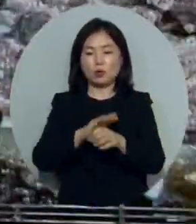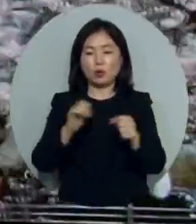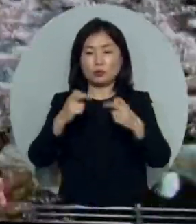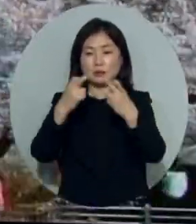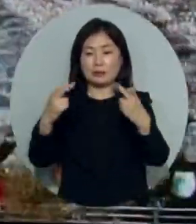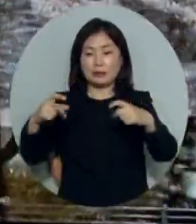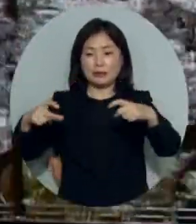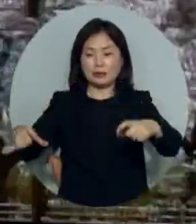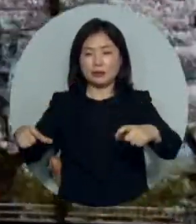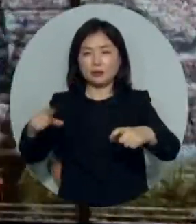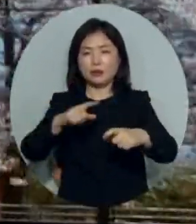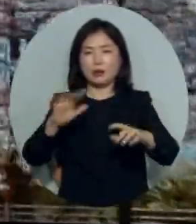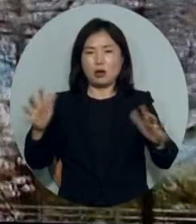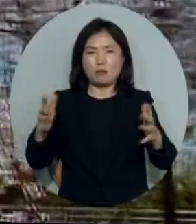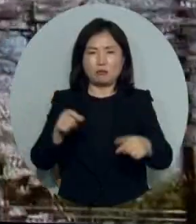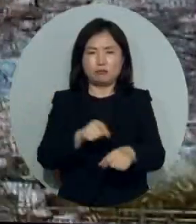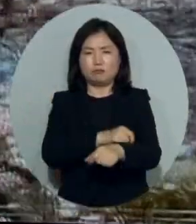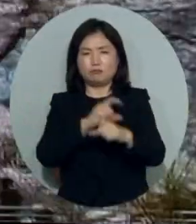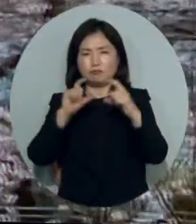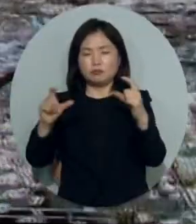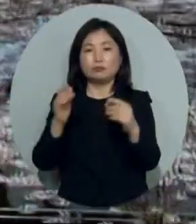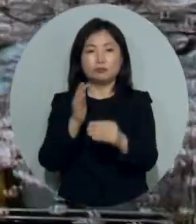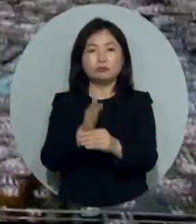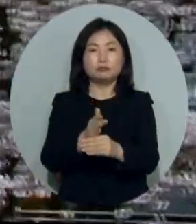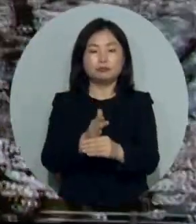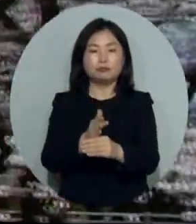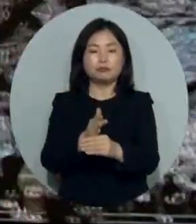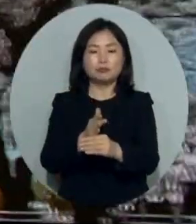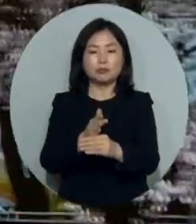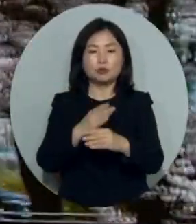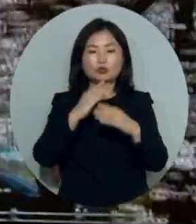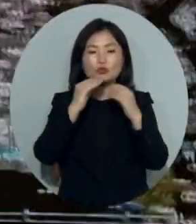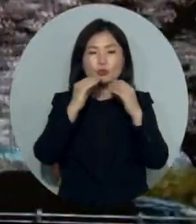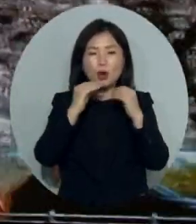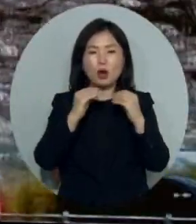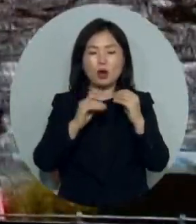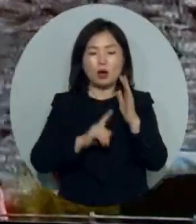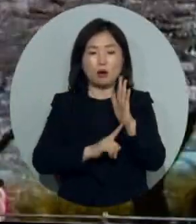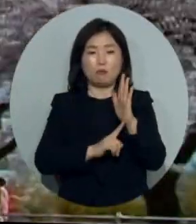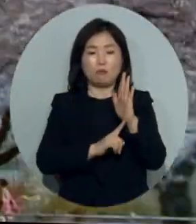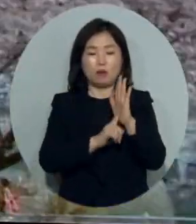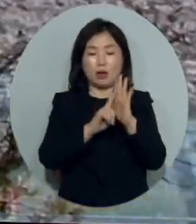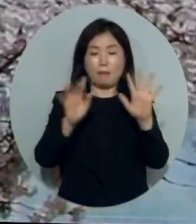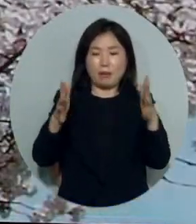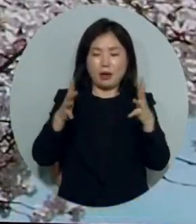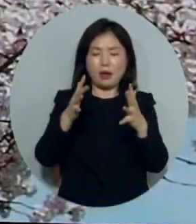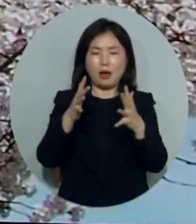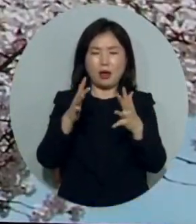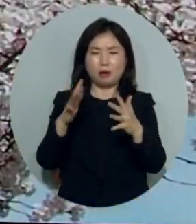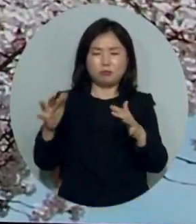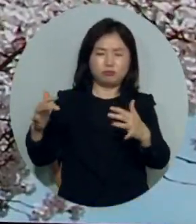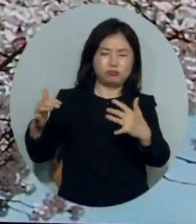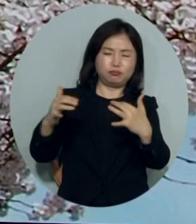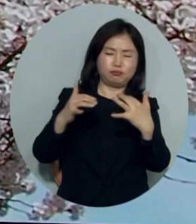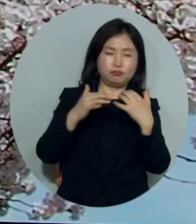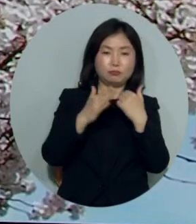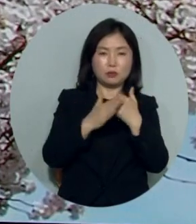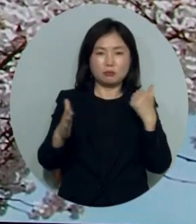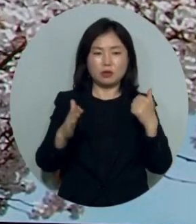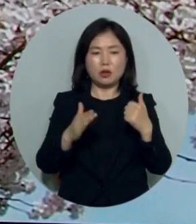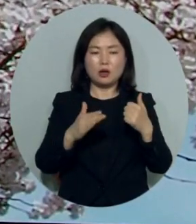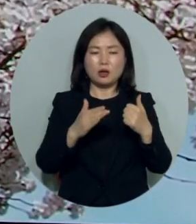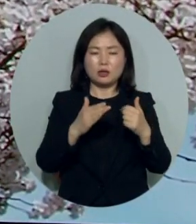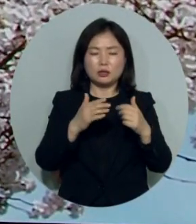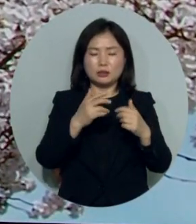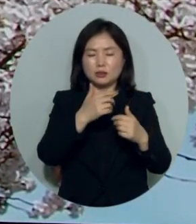산지를 중심으로는 강풍특보도 발표됐습니다. 특히 주말 동안 고온 건조한 바람인 양간지풍이 불어들 것으로 보여 크고